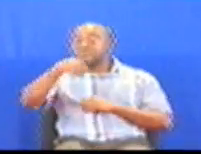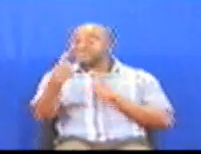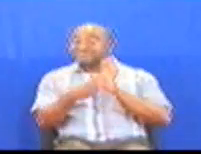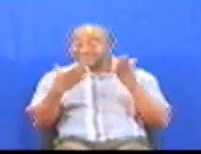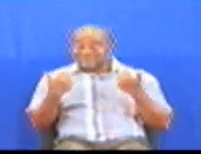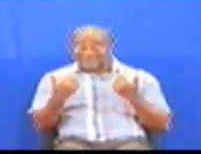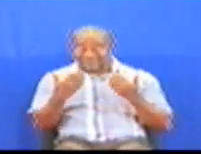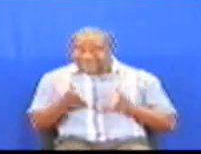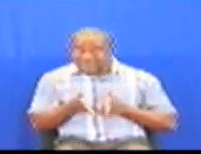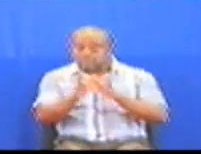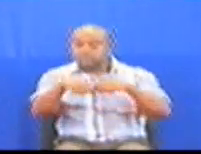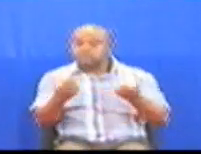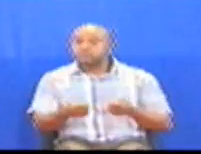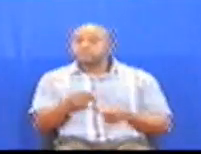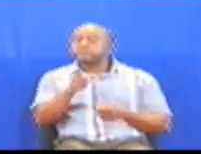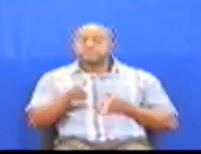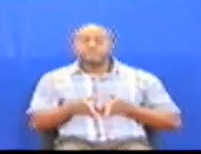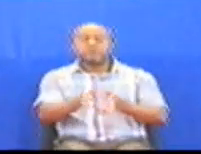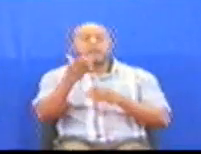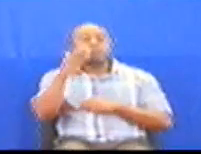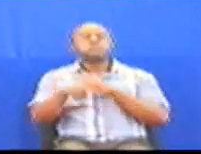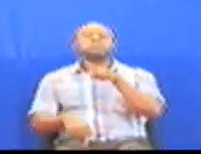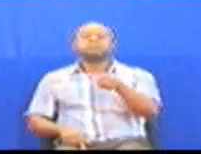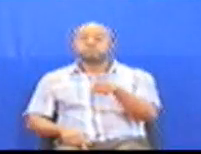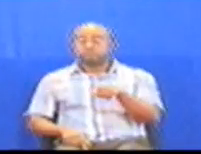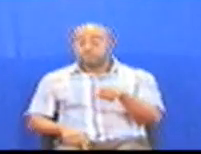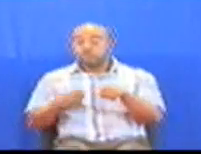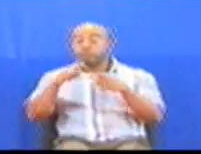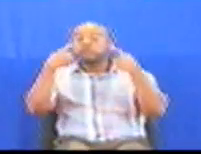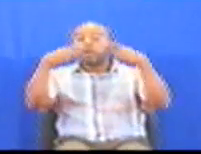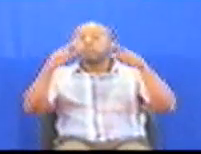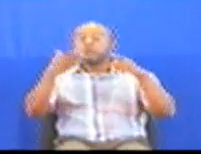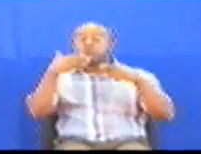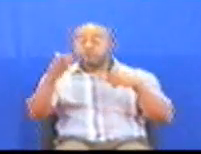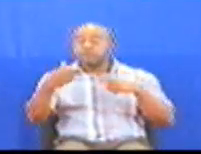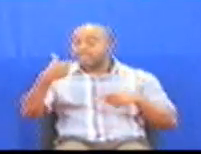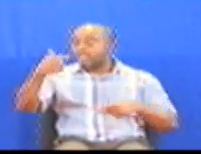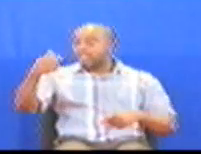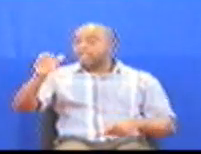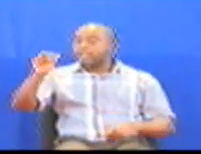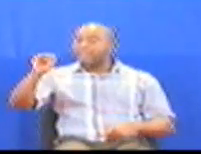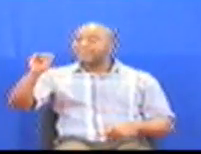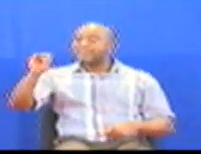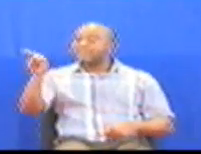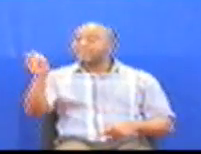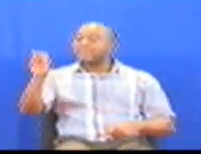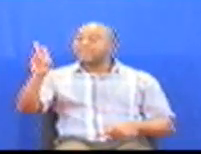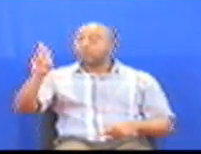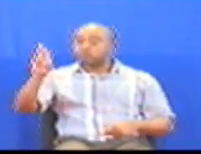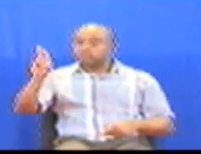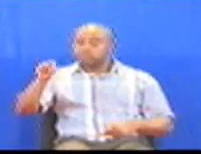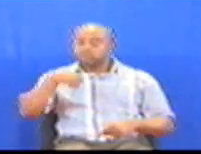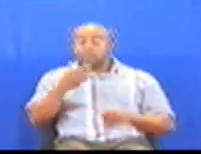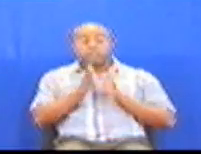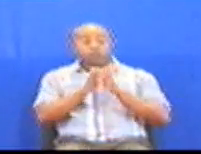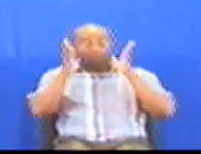sababu ina poli tengefu la Handeni, ni poli ambayo ina wanyama sana na eneo la utalii. Mimi nakuomba Mheshimiwa Waziri, tuangalie namna